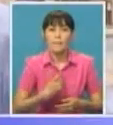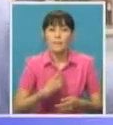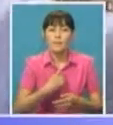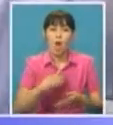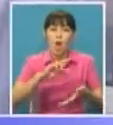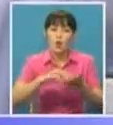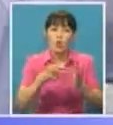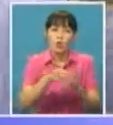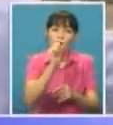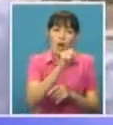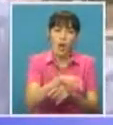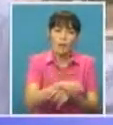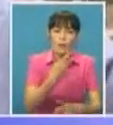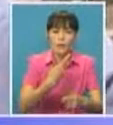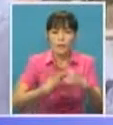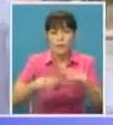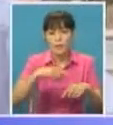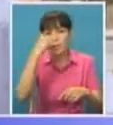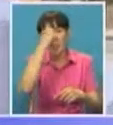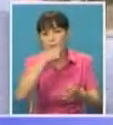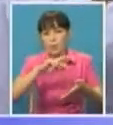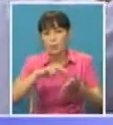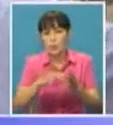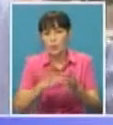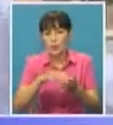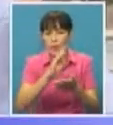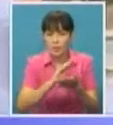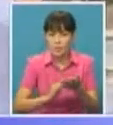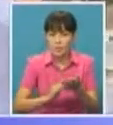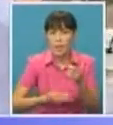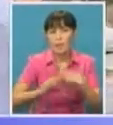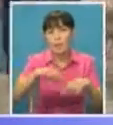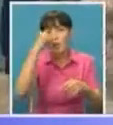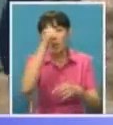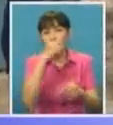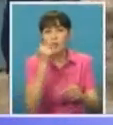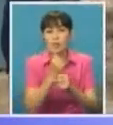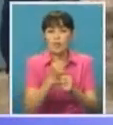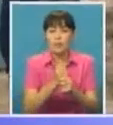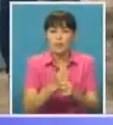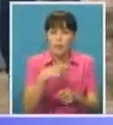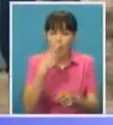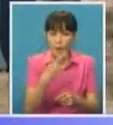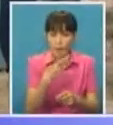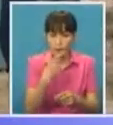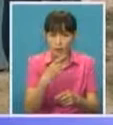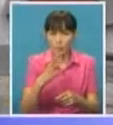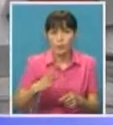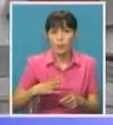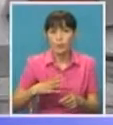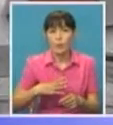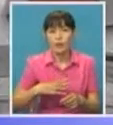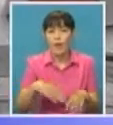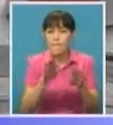қойған, ол ендігі жылы жоспарға кіргіземіз, сонымен ендігі жылы істеп береміз деп уәде беріп шығарып салды. Балдарға